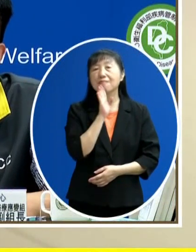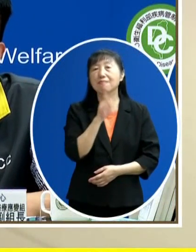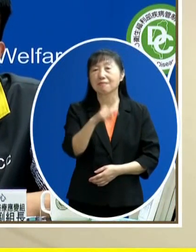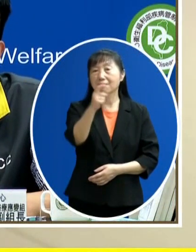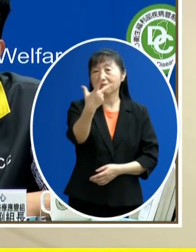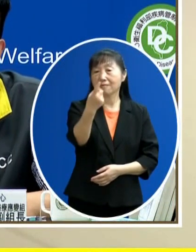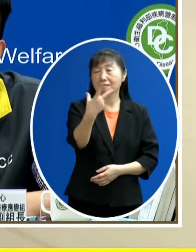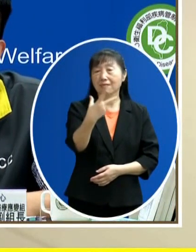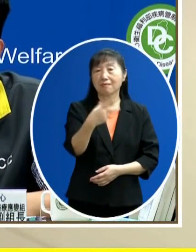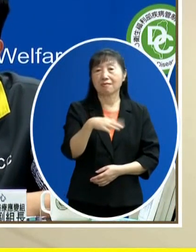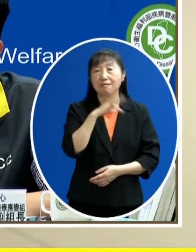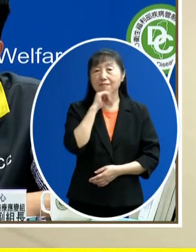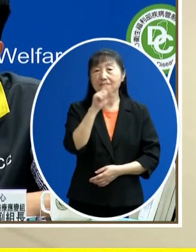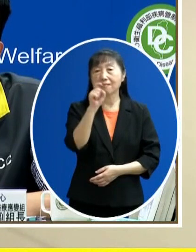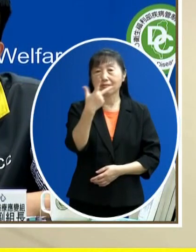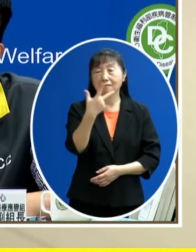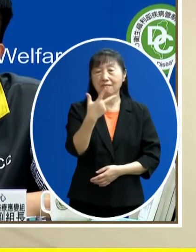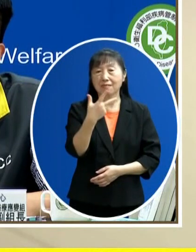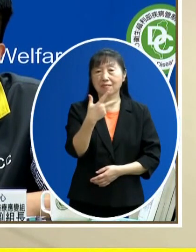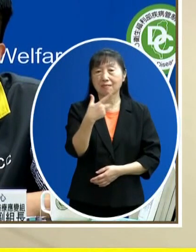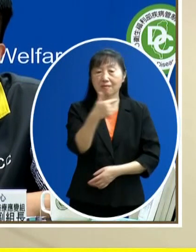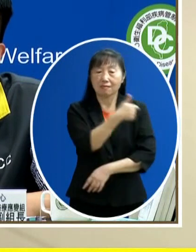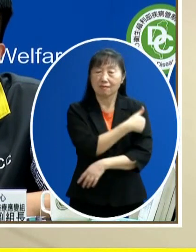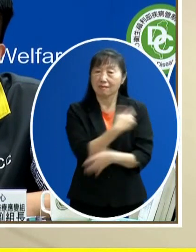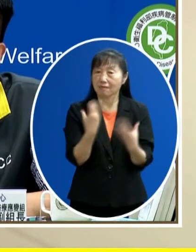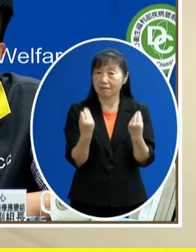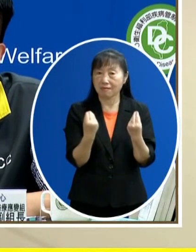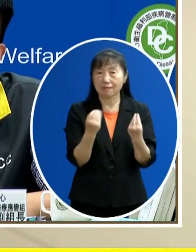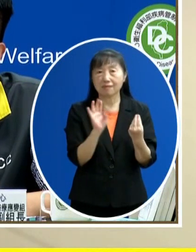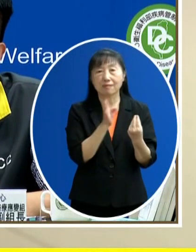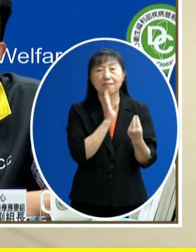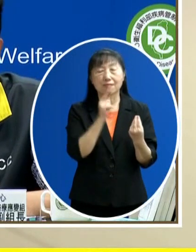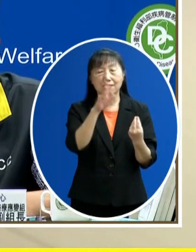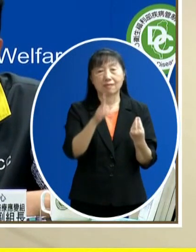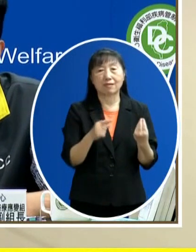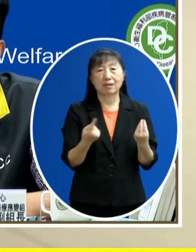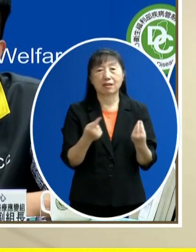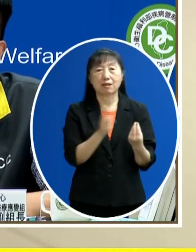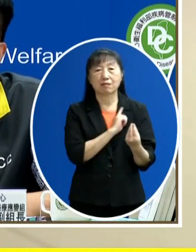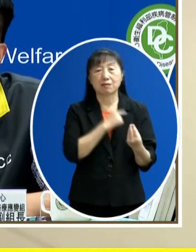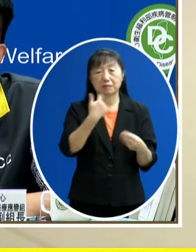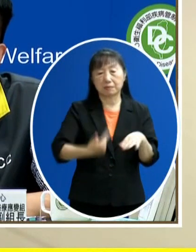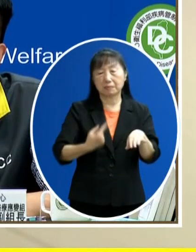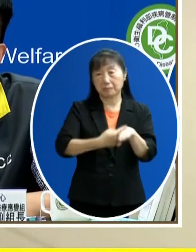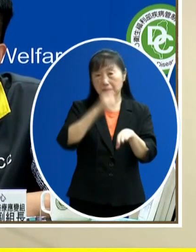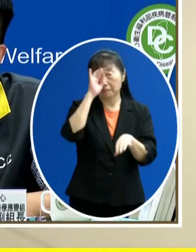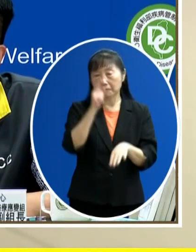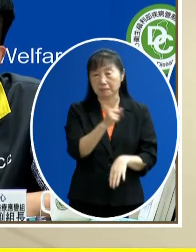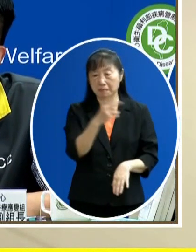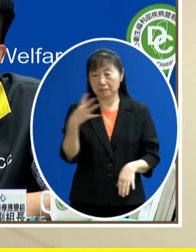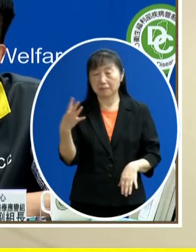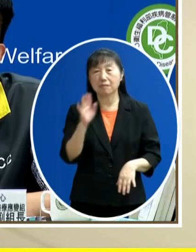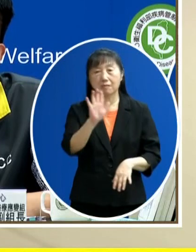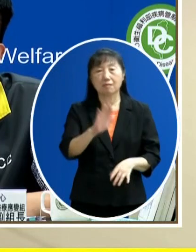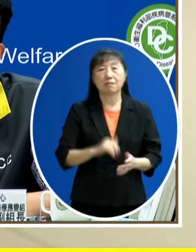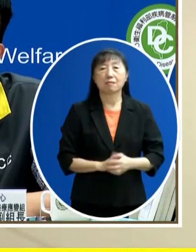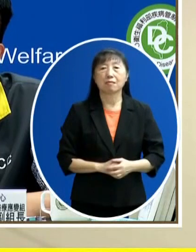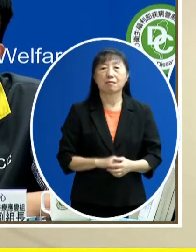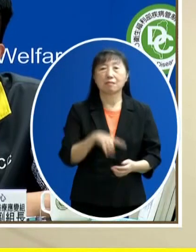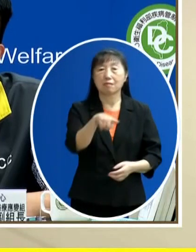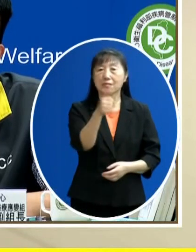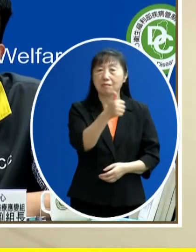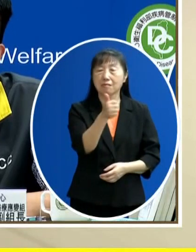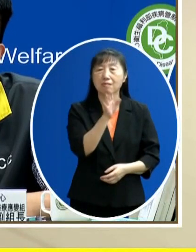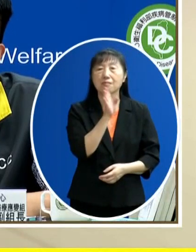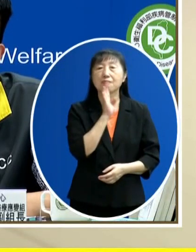是17岁的一个有没有接种疫苗，但是有这个多重慢性疾病的一个男生他本身